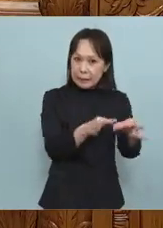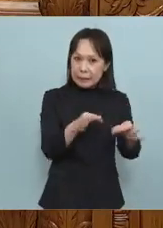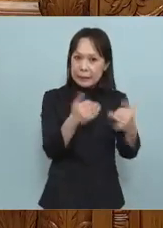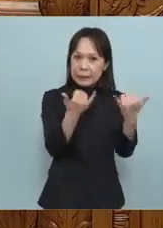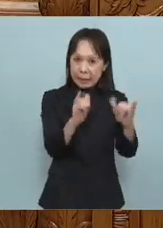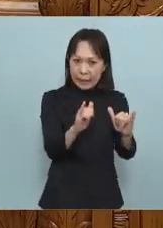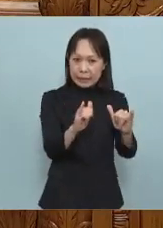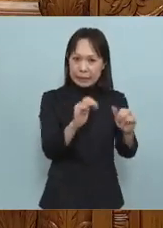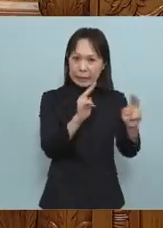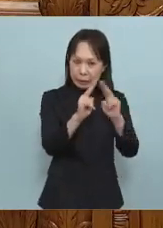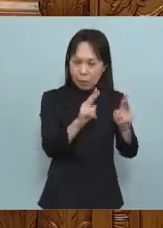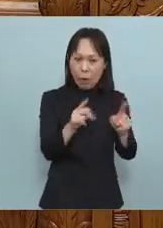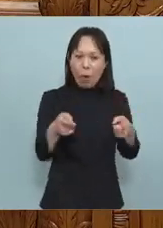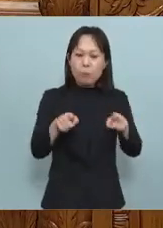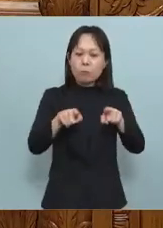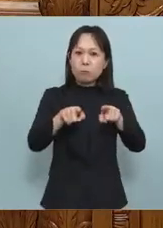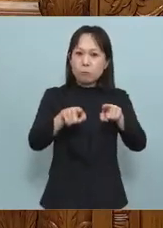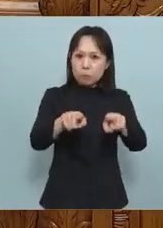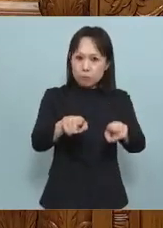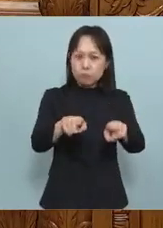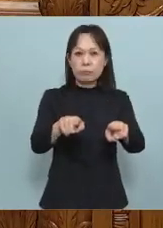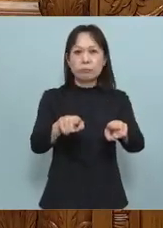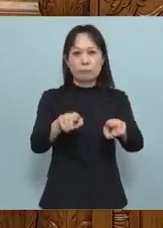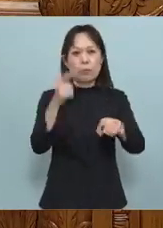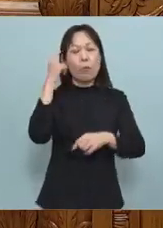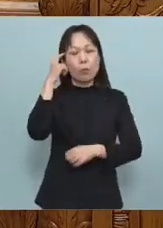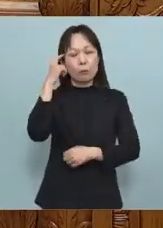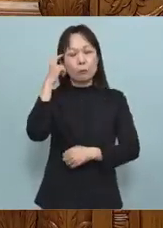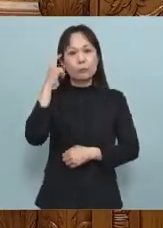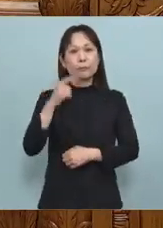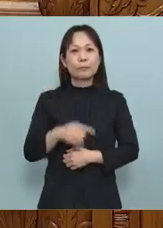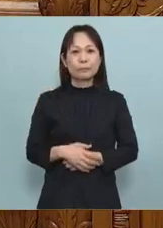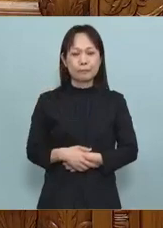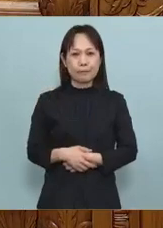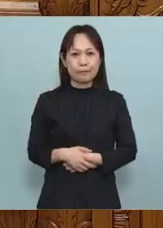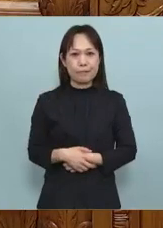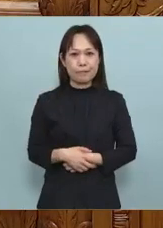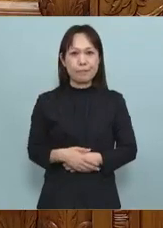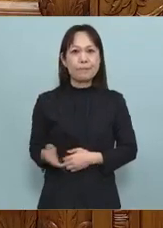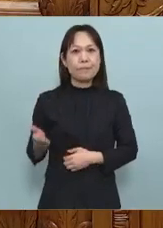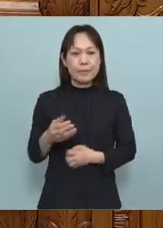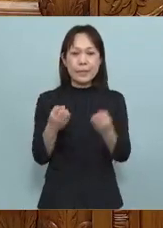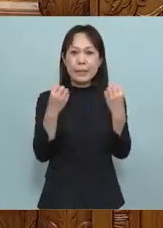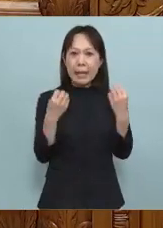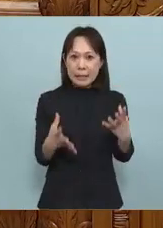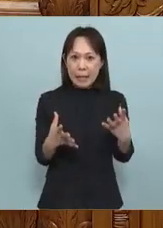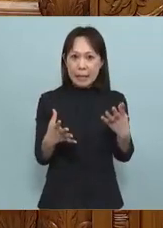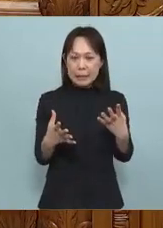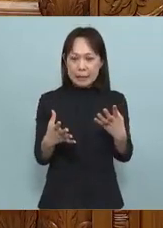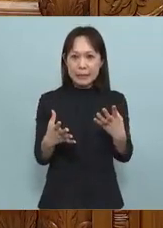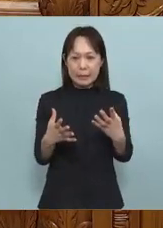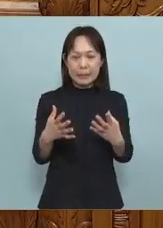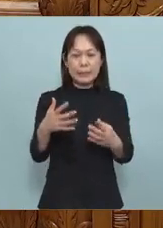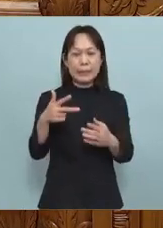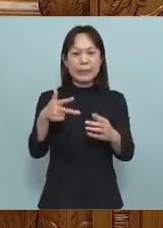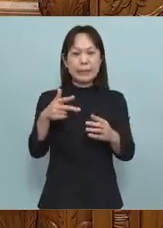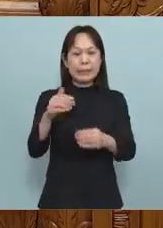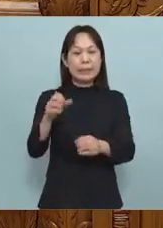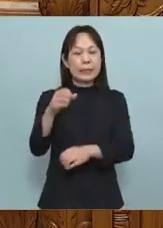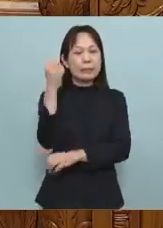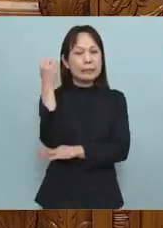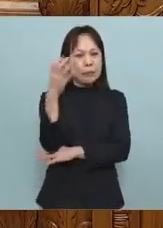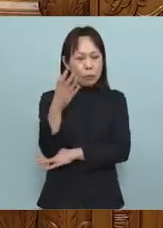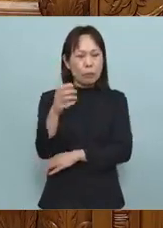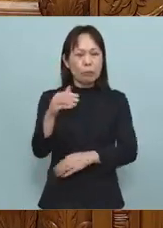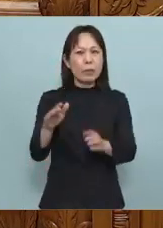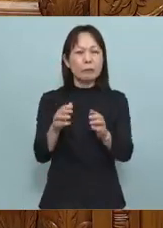ありませんか。答弁を求めます。新しい資本主義についてお聞きします。 規制緩